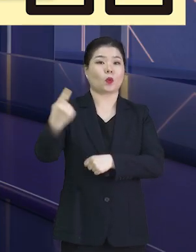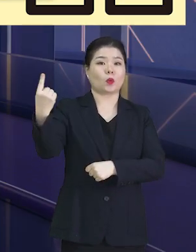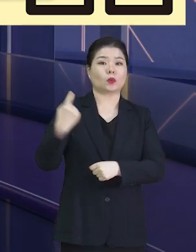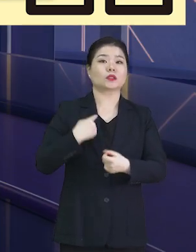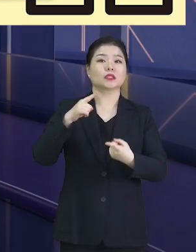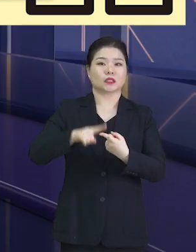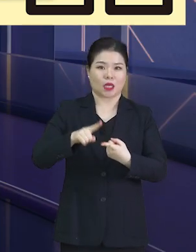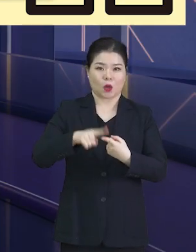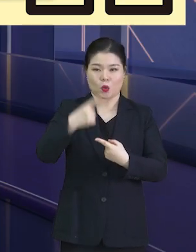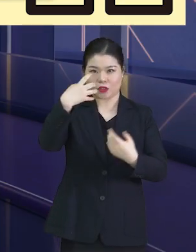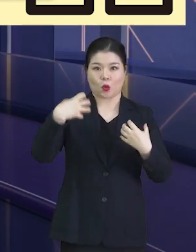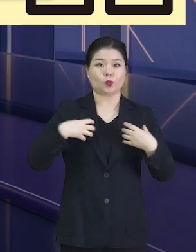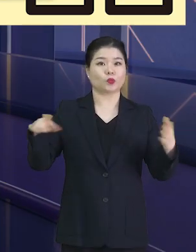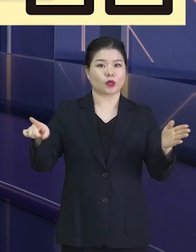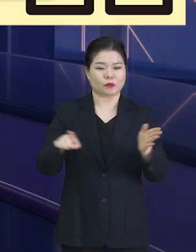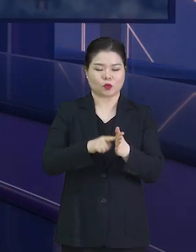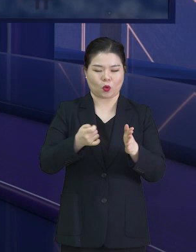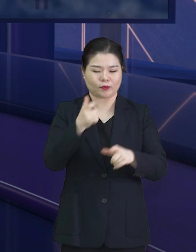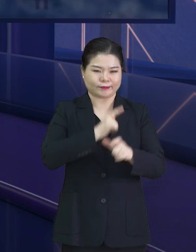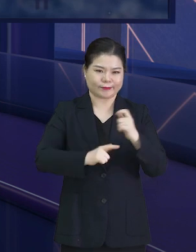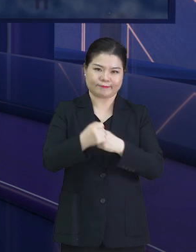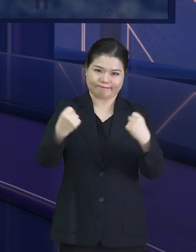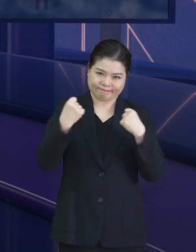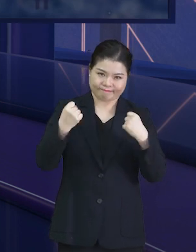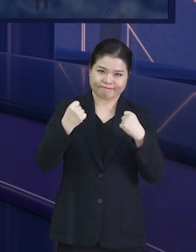대로 정부를 믿고 조금만 더